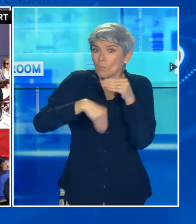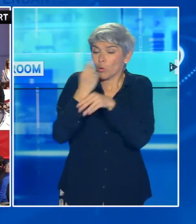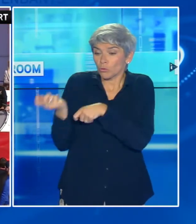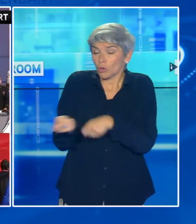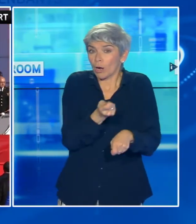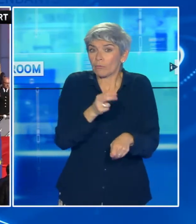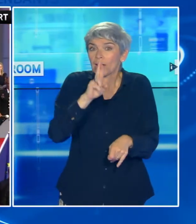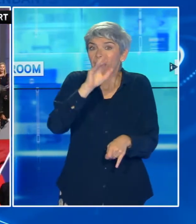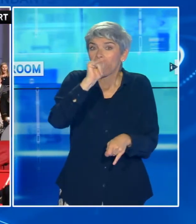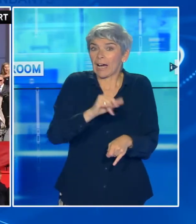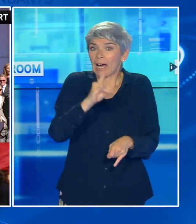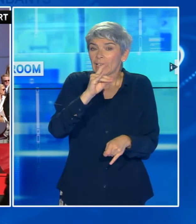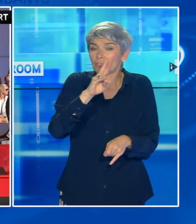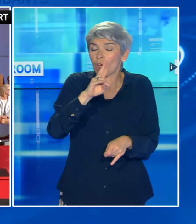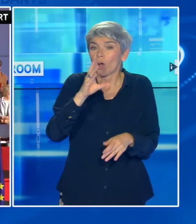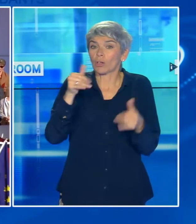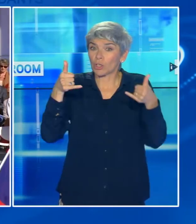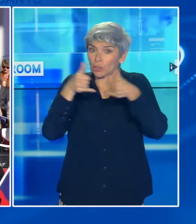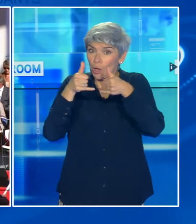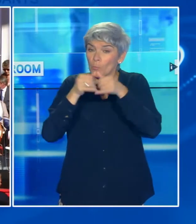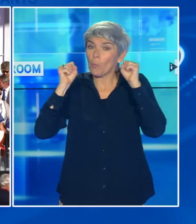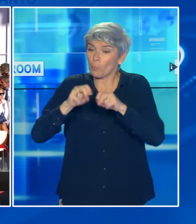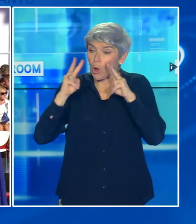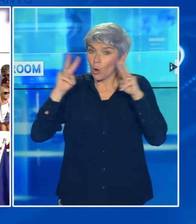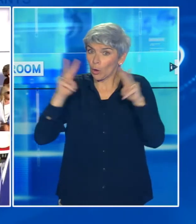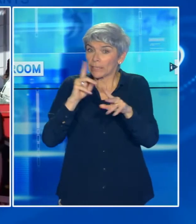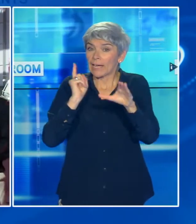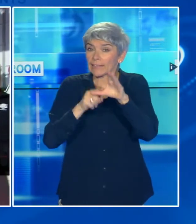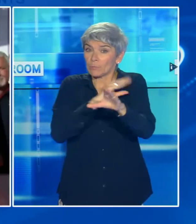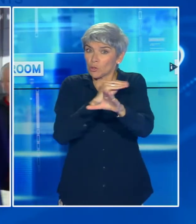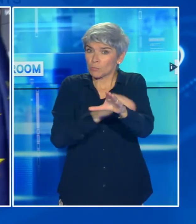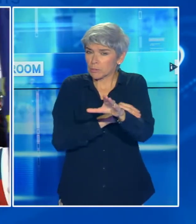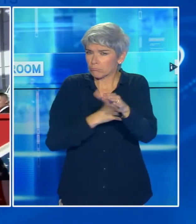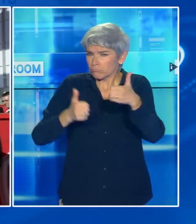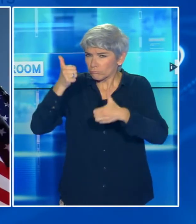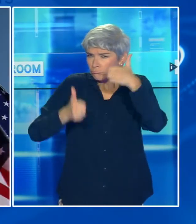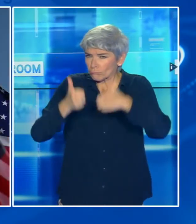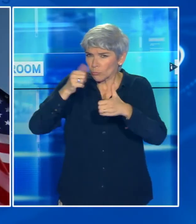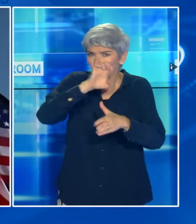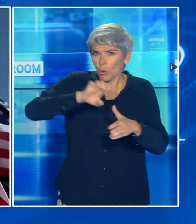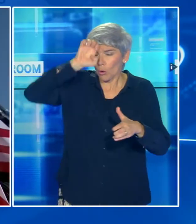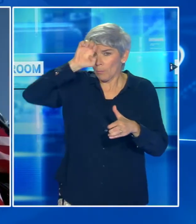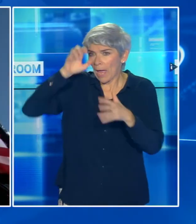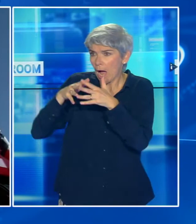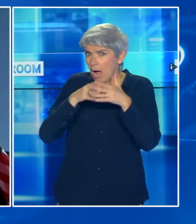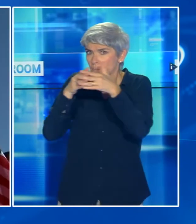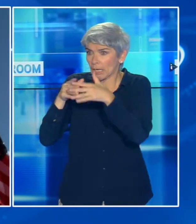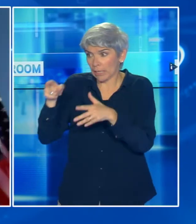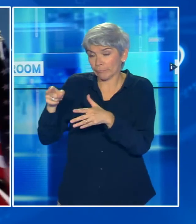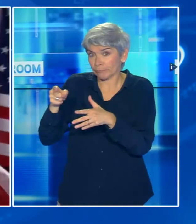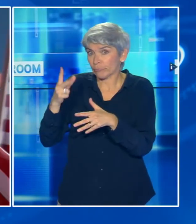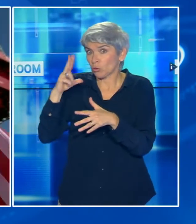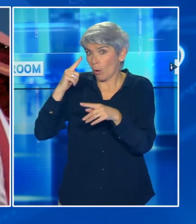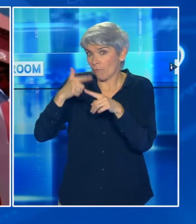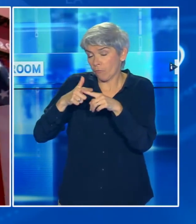la Ryder Cup qui est à suivre sur Canal+ Sport. C'est un affrontement entre Européens et Américains. Les États-Unis